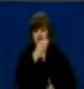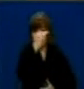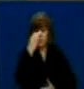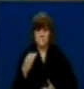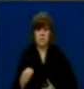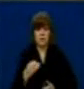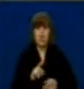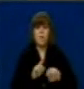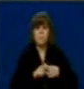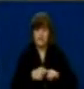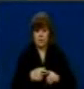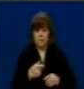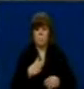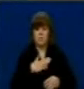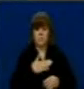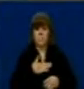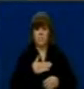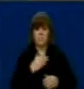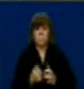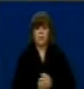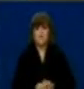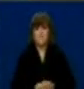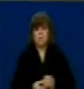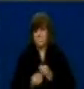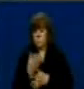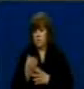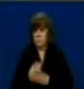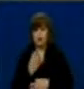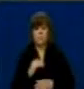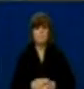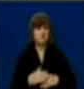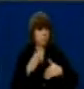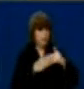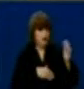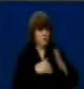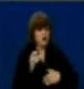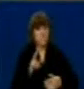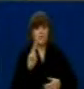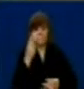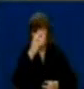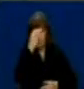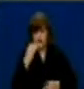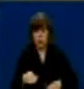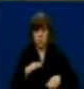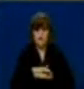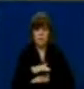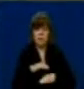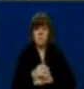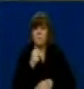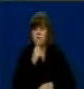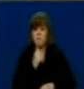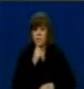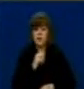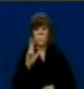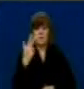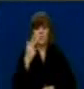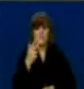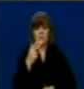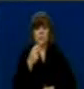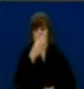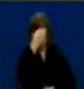vendor dhe gjysma e tij shkon në patundshmëri dhe sektorin e ndërtimit, 12% në shërbimet financiare dhe vetëm